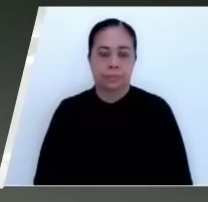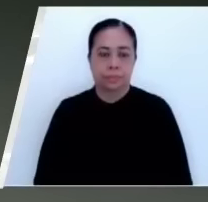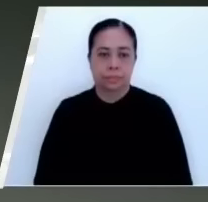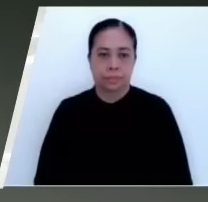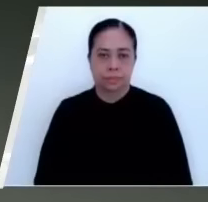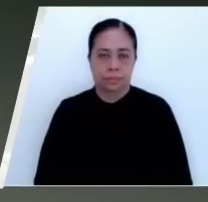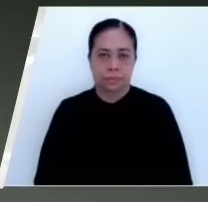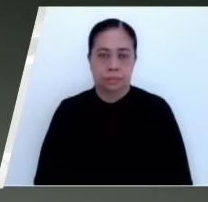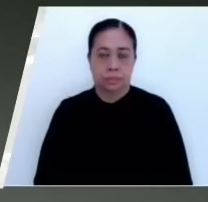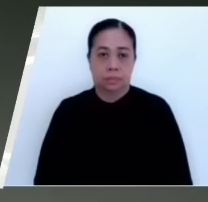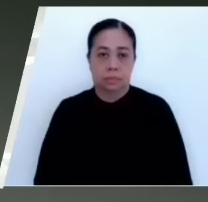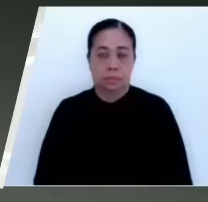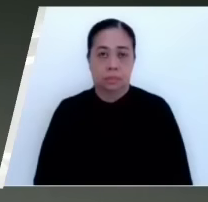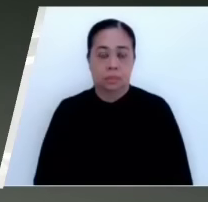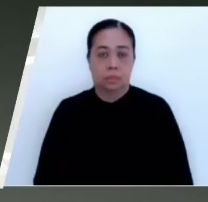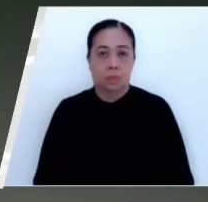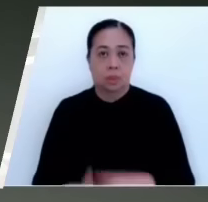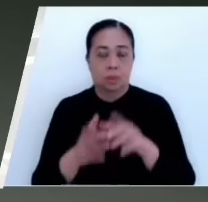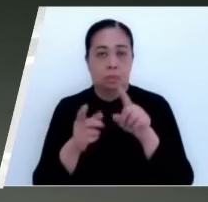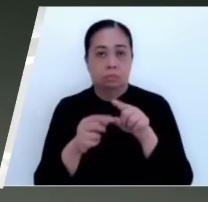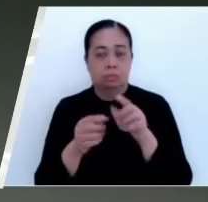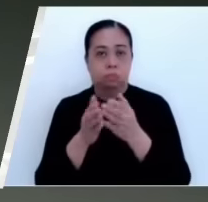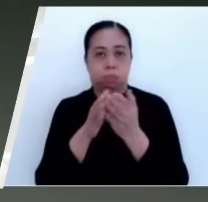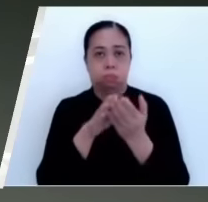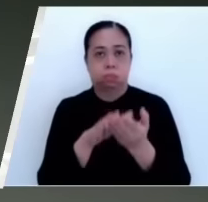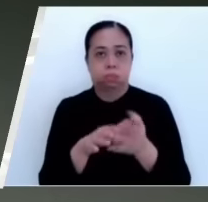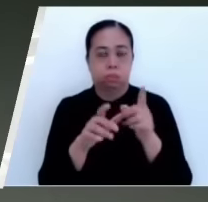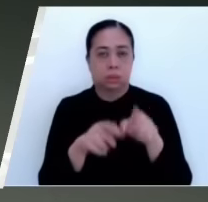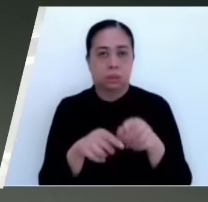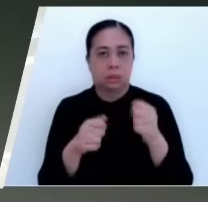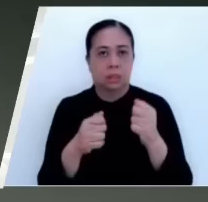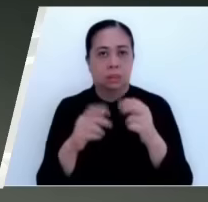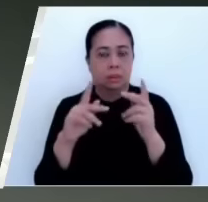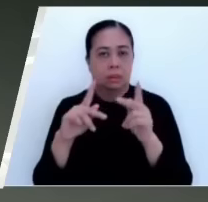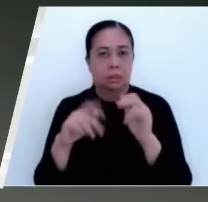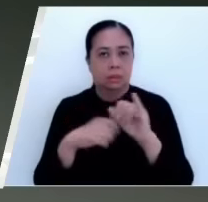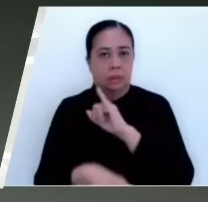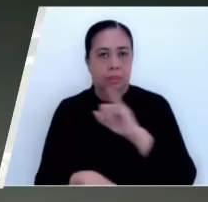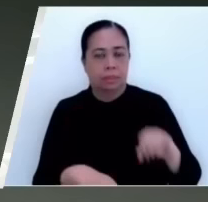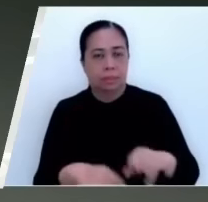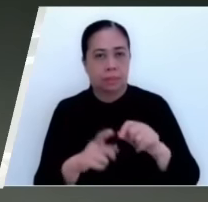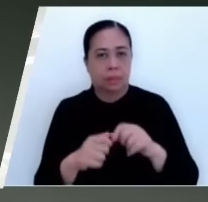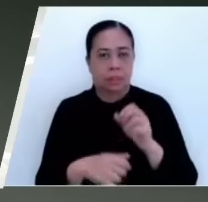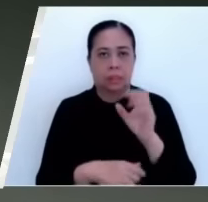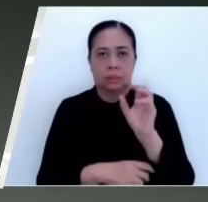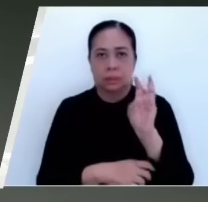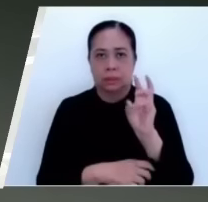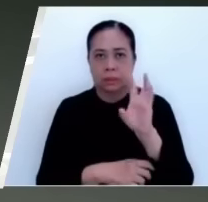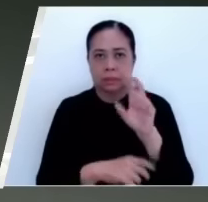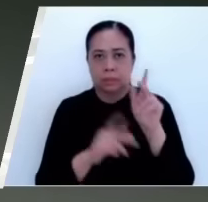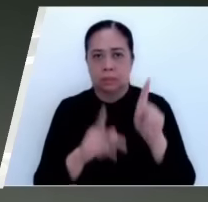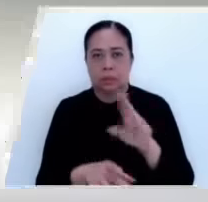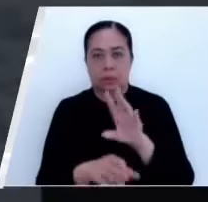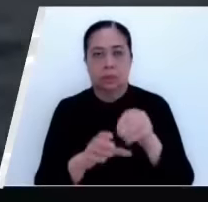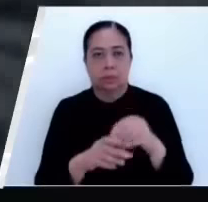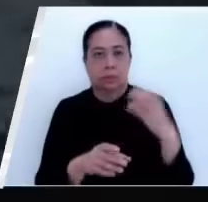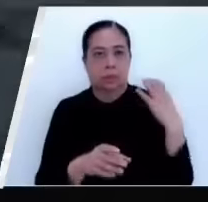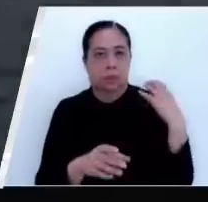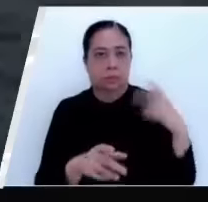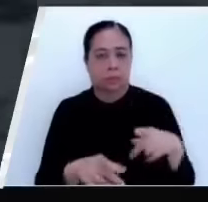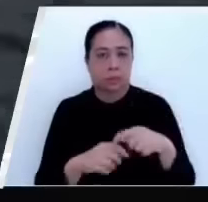Lumubog sa dagat na sakop ng Palanan, Isabela, ang isang bangkang may sakay na 16 na individual, kabilang po ang kapitan. Sa videong